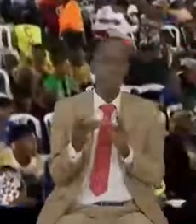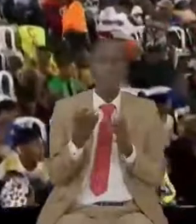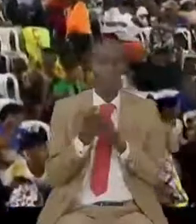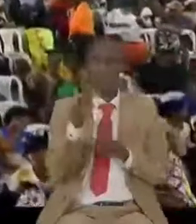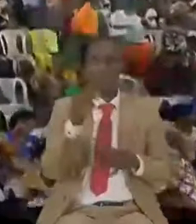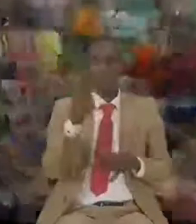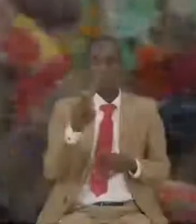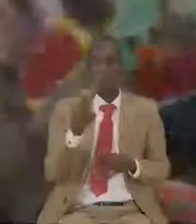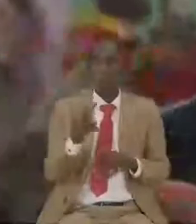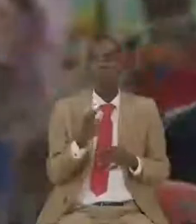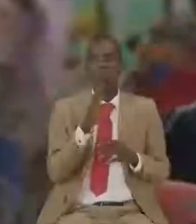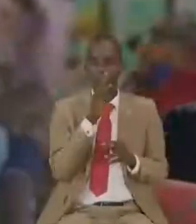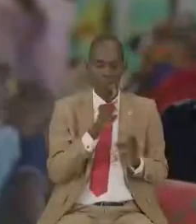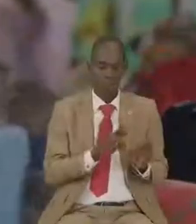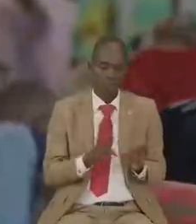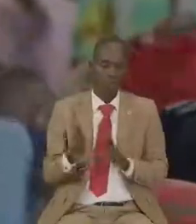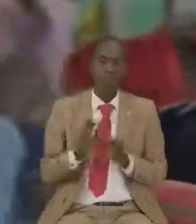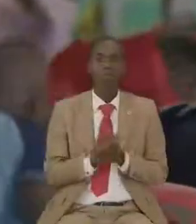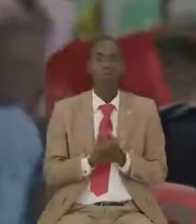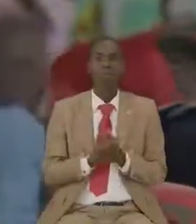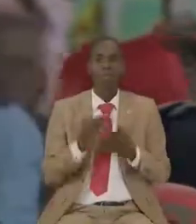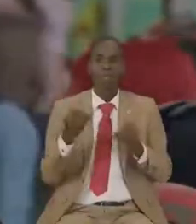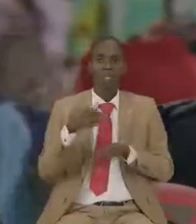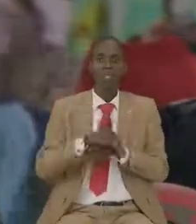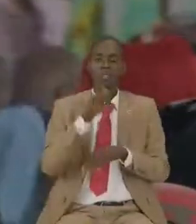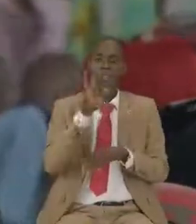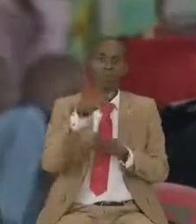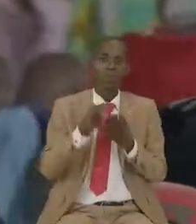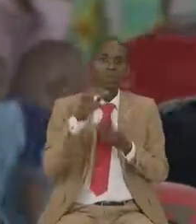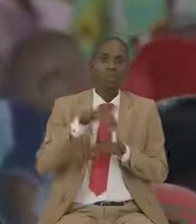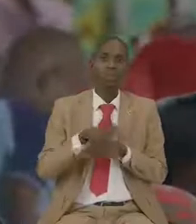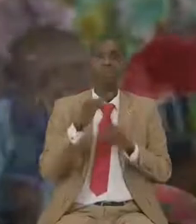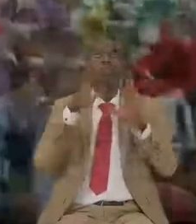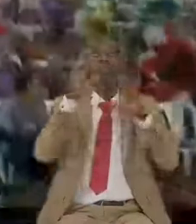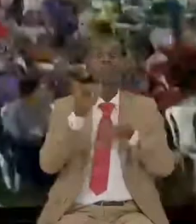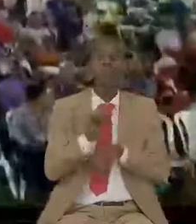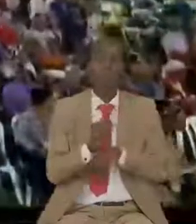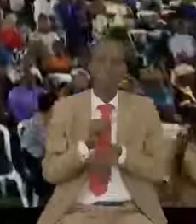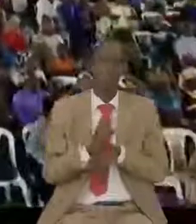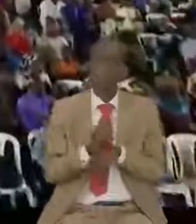Apprêtez-vous, cette nuit est une nuit de miracle pour vous.